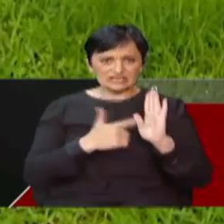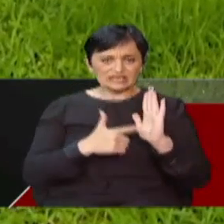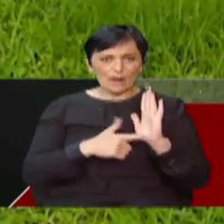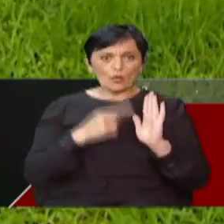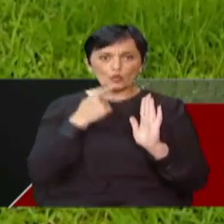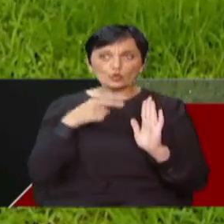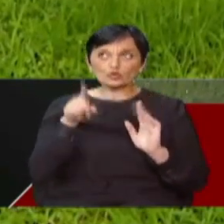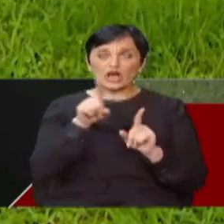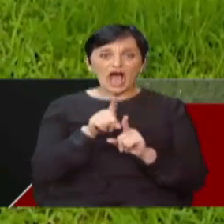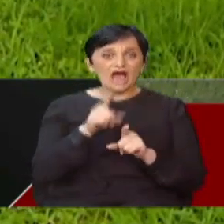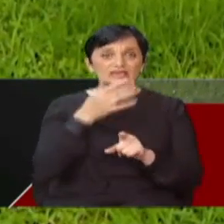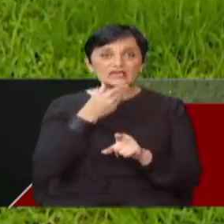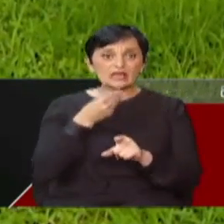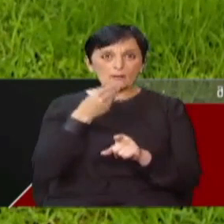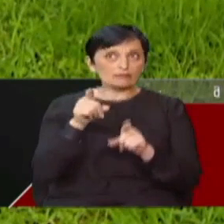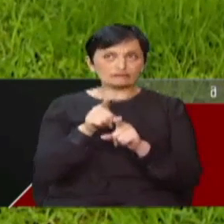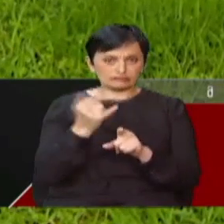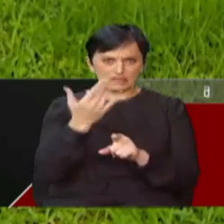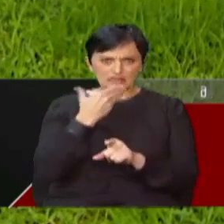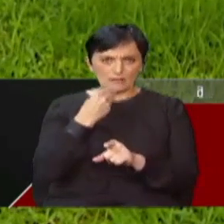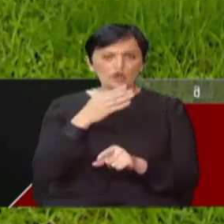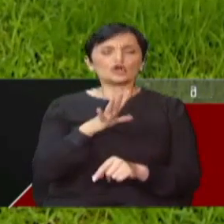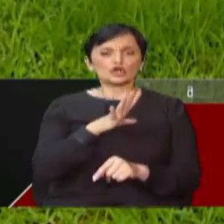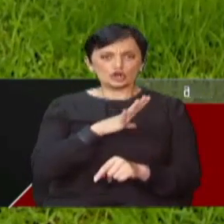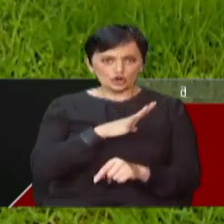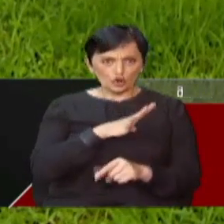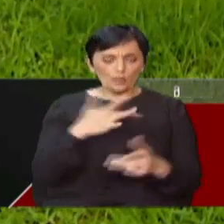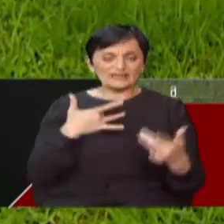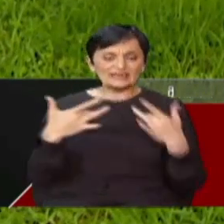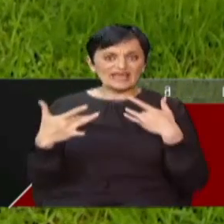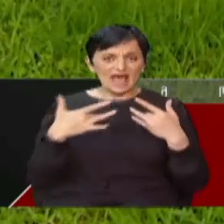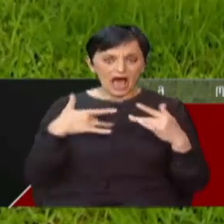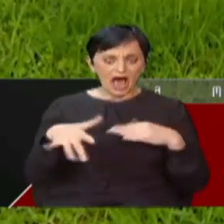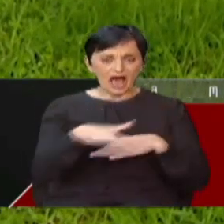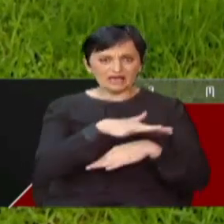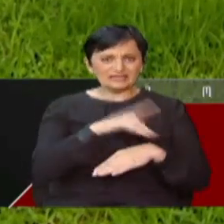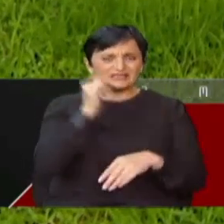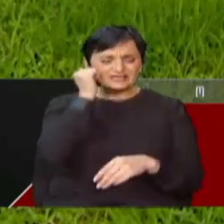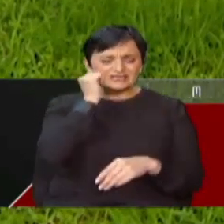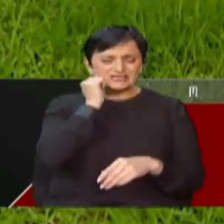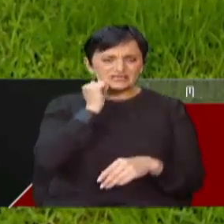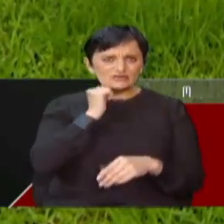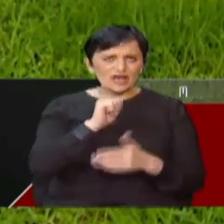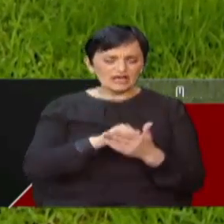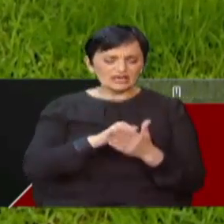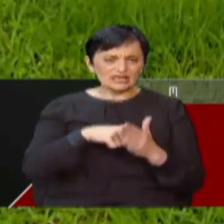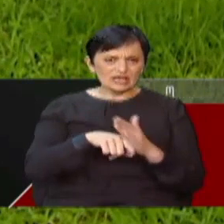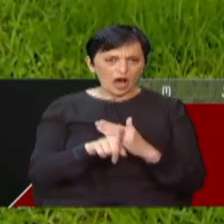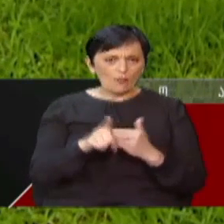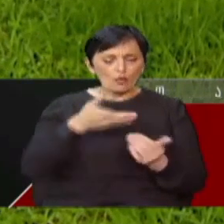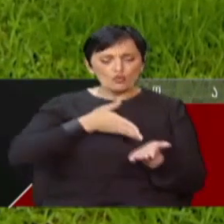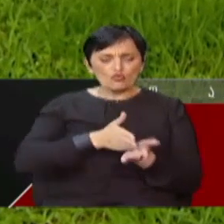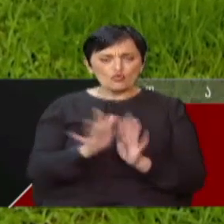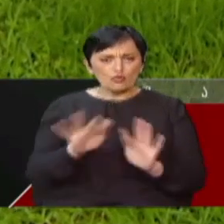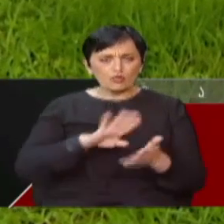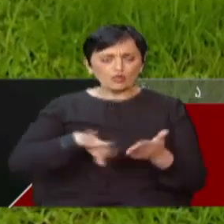tslisaa, magram ase lamazi arevs sarqopila. Ki ak iqo amfiteatri, magram sidzvelis gamo, tavizroze ufunktsioebis